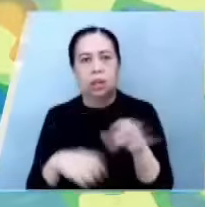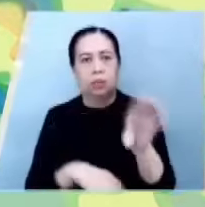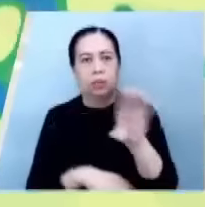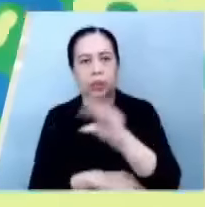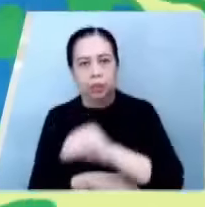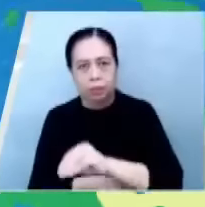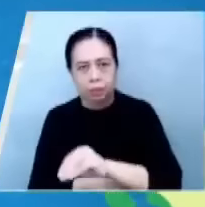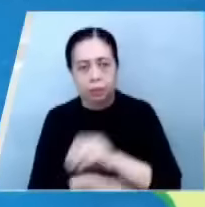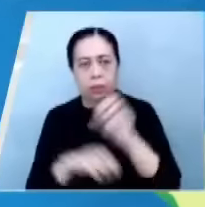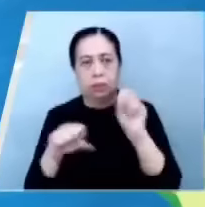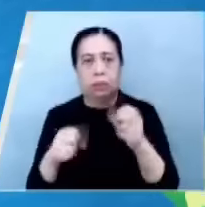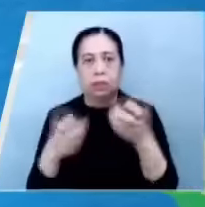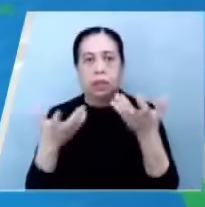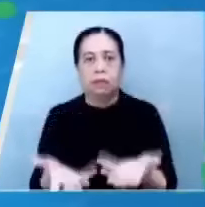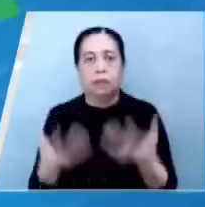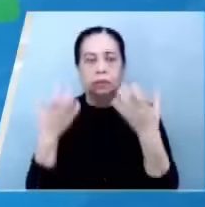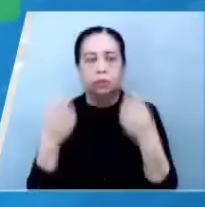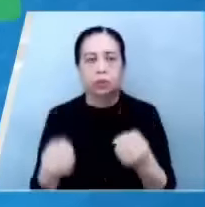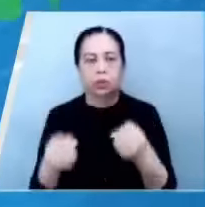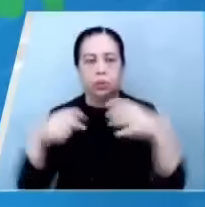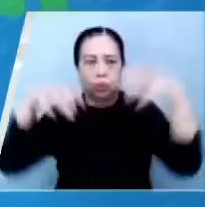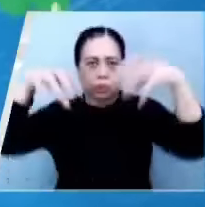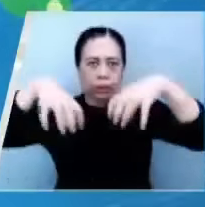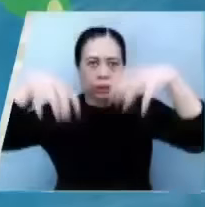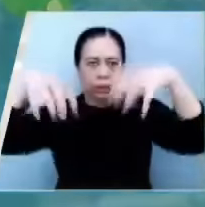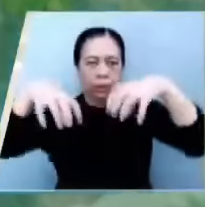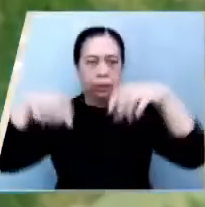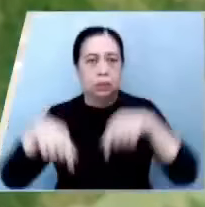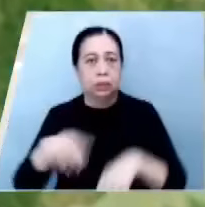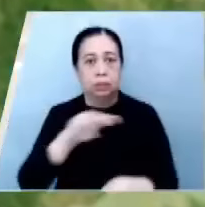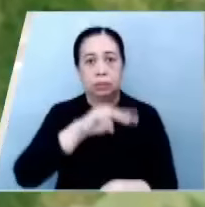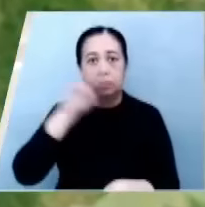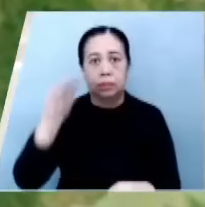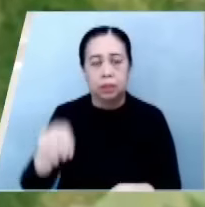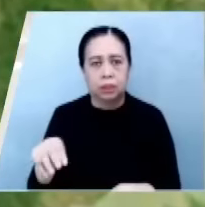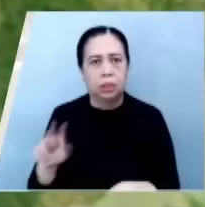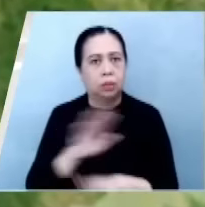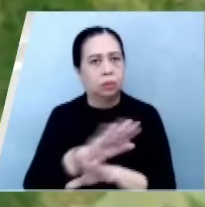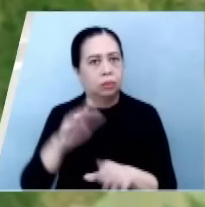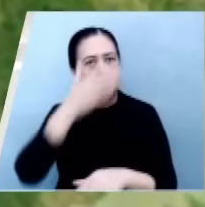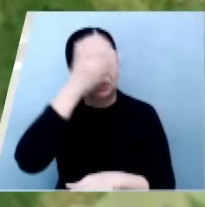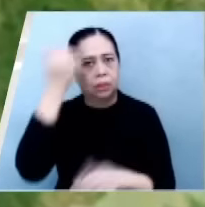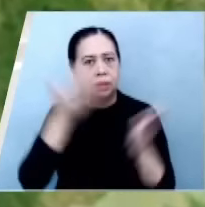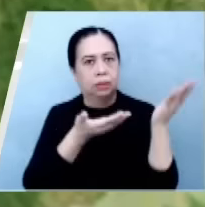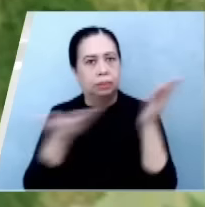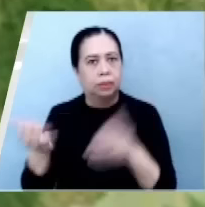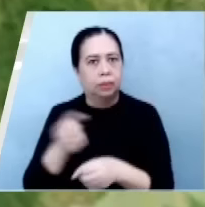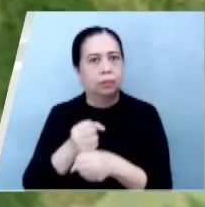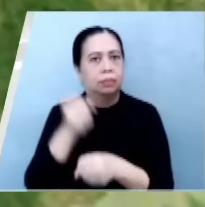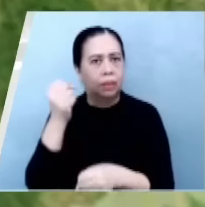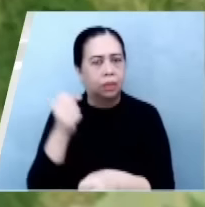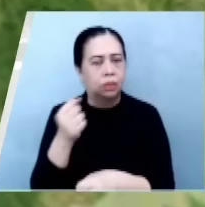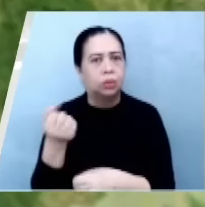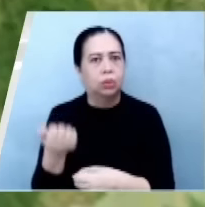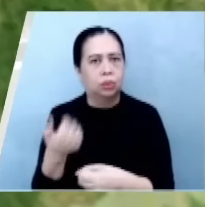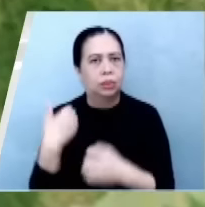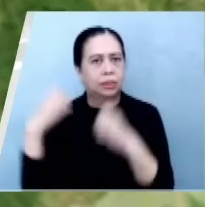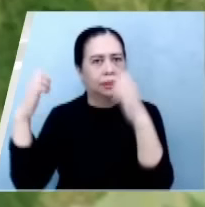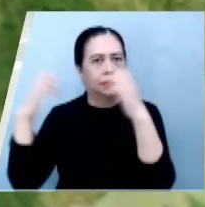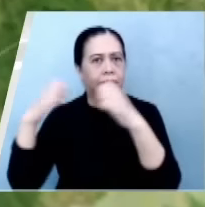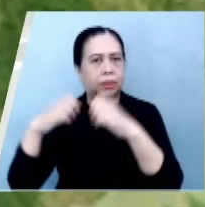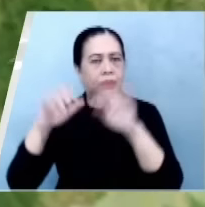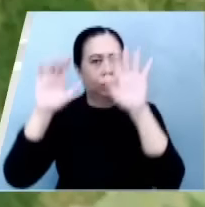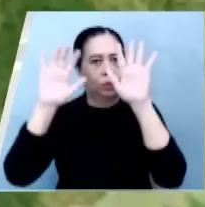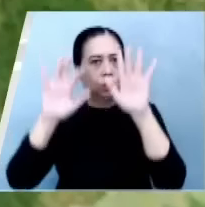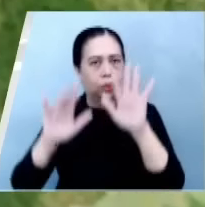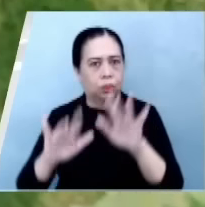posible ang heavy to intense rains. Dito naman sa Metro Manila, huwag pa rin kakalimutan ang pagdadala ng payong dahil sa hapon inaasahan ang pag-ulan. Ganyan